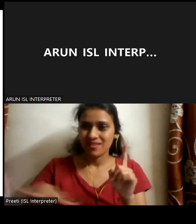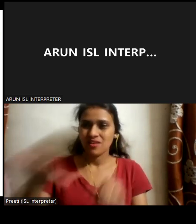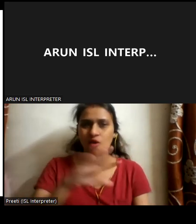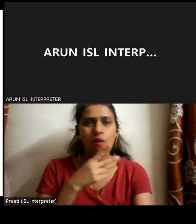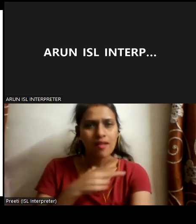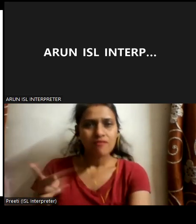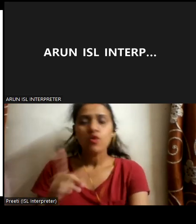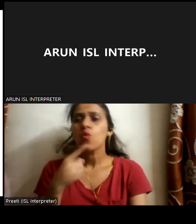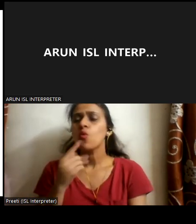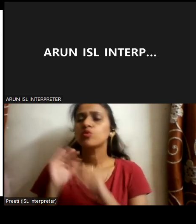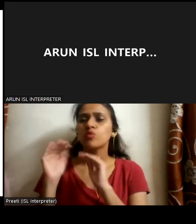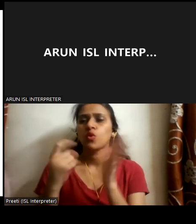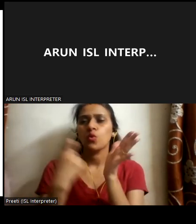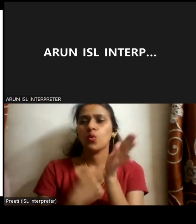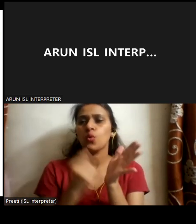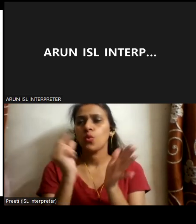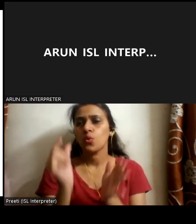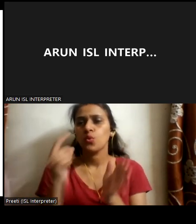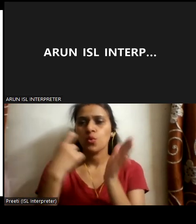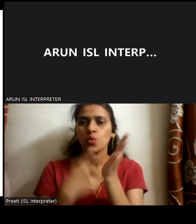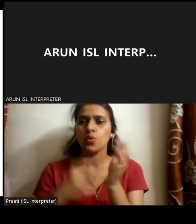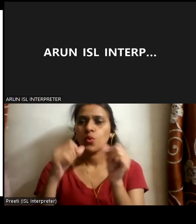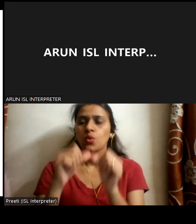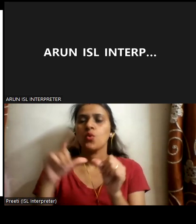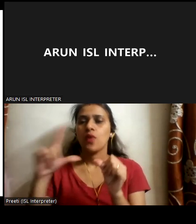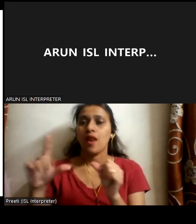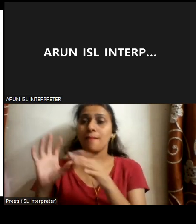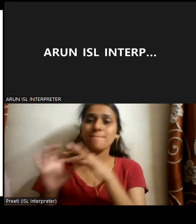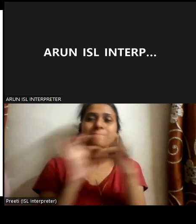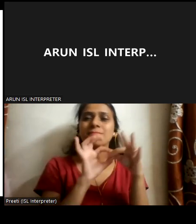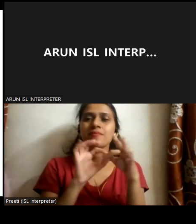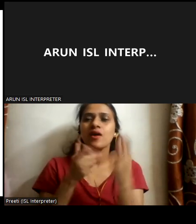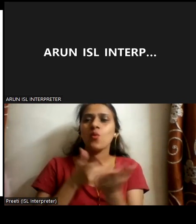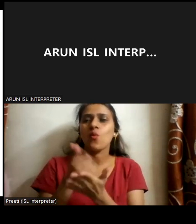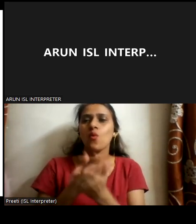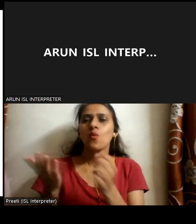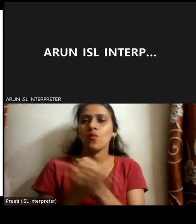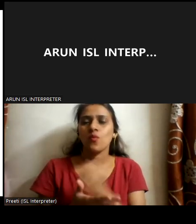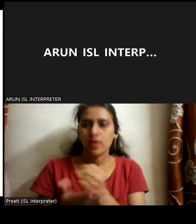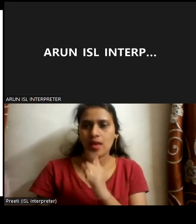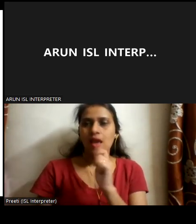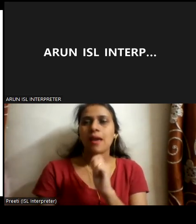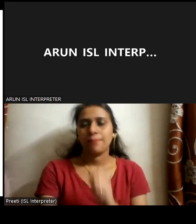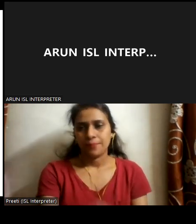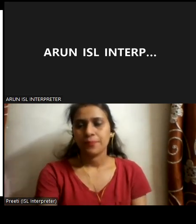एक्टिविटीज होती हैं जो कि कृषि क्षेत्र से जुड़ी हुई हैं. सो दीज आर दोज एक्टिविटीज विच आर रिलेटेड